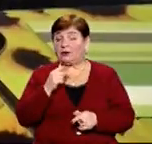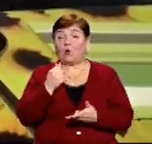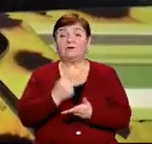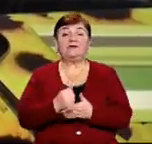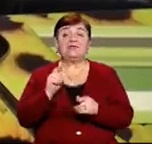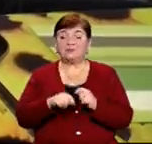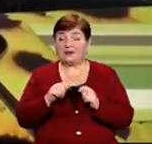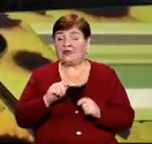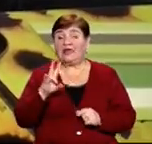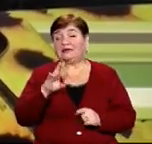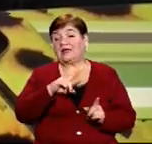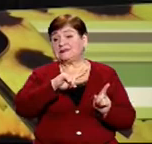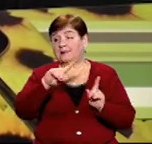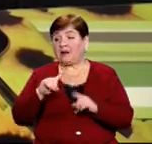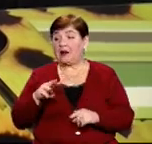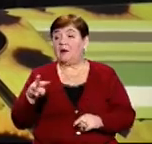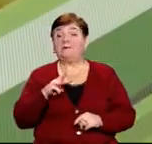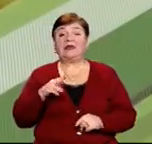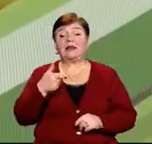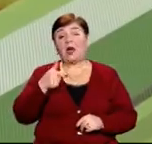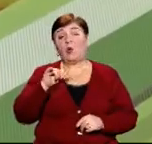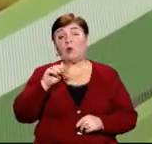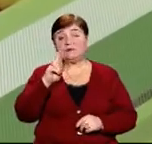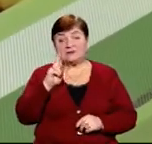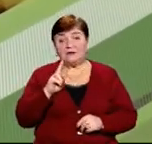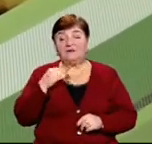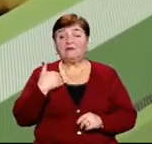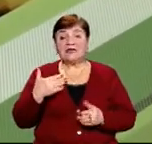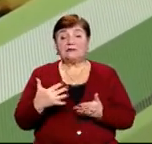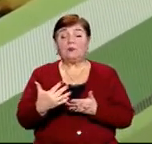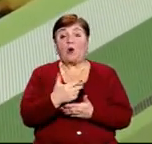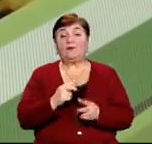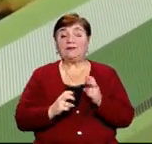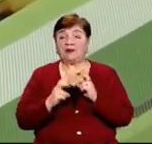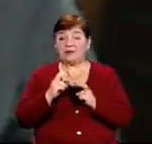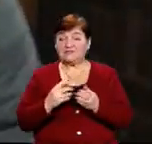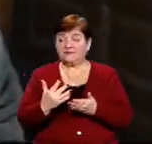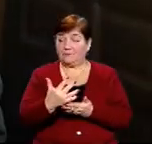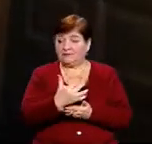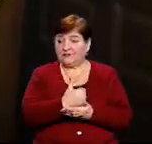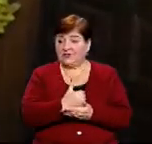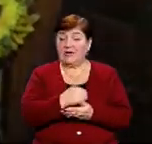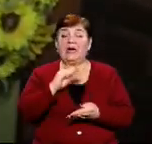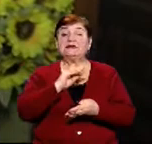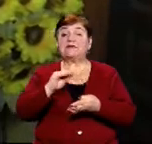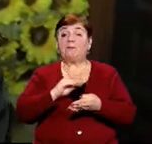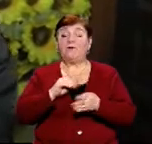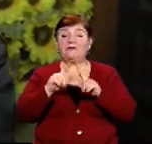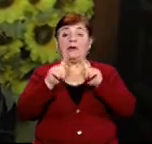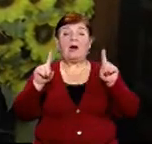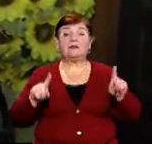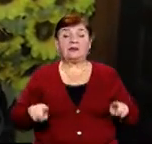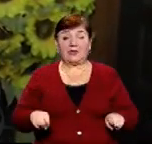інспектор Держпраці на Закарпатті Маріанна Гукс. У власників збирають дані про підприємство. Заповнили анкету,